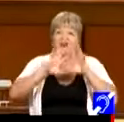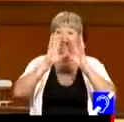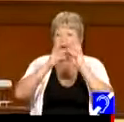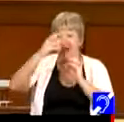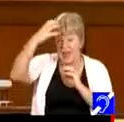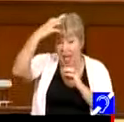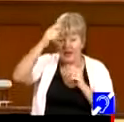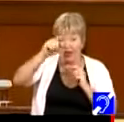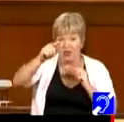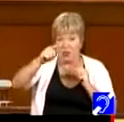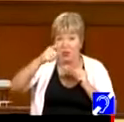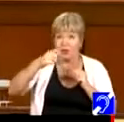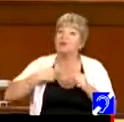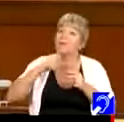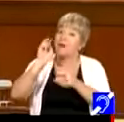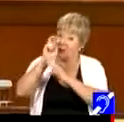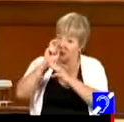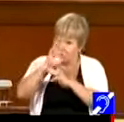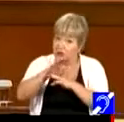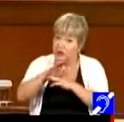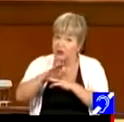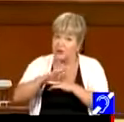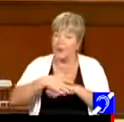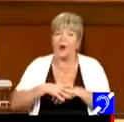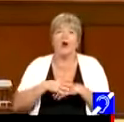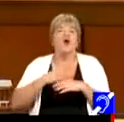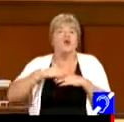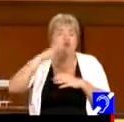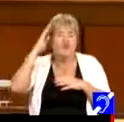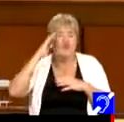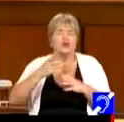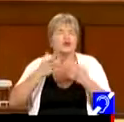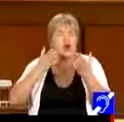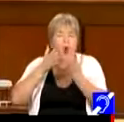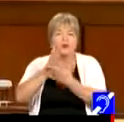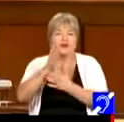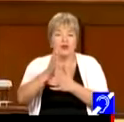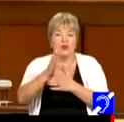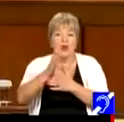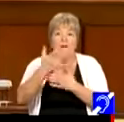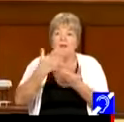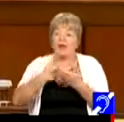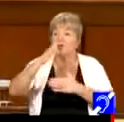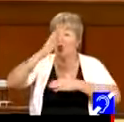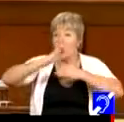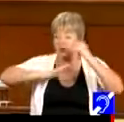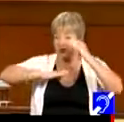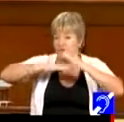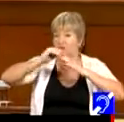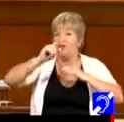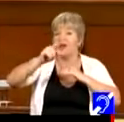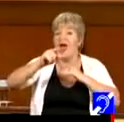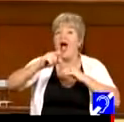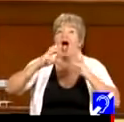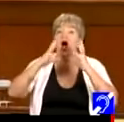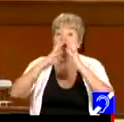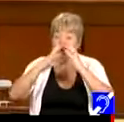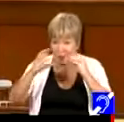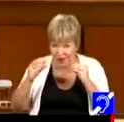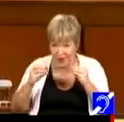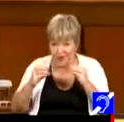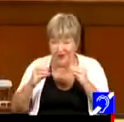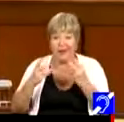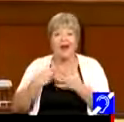Familia regală este implicată, profund și durabil, în consolidarea locului României